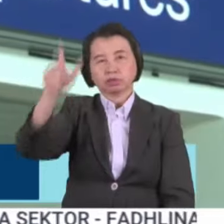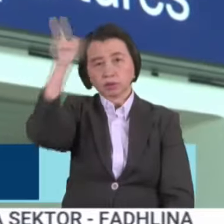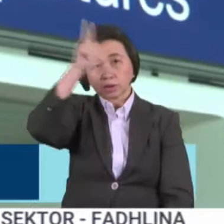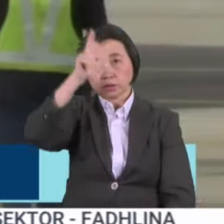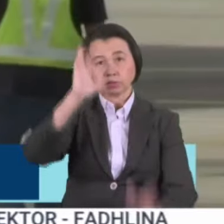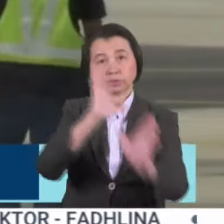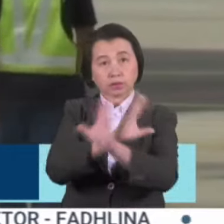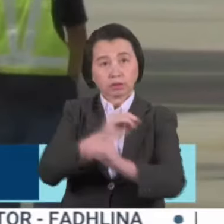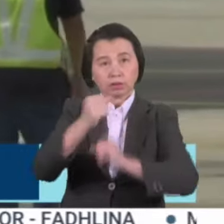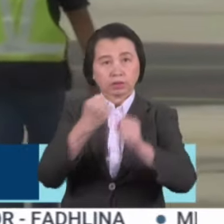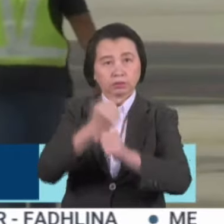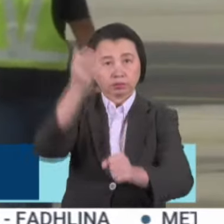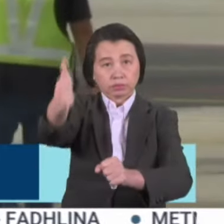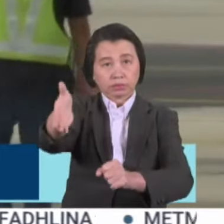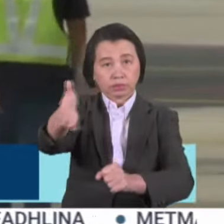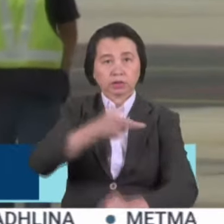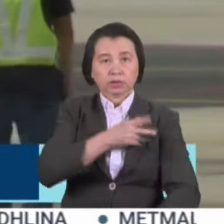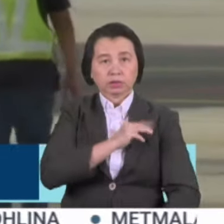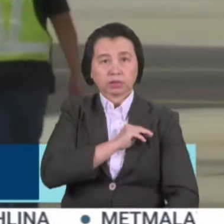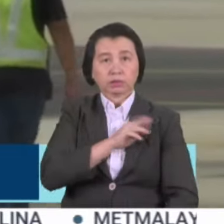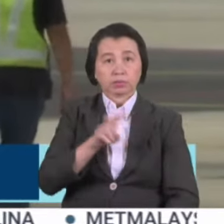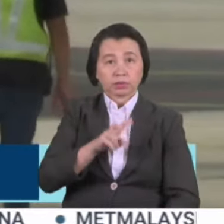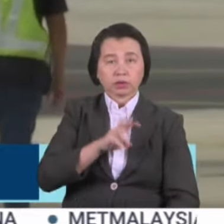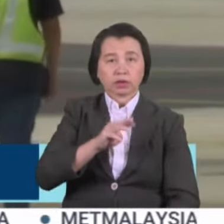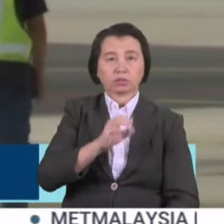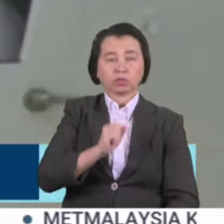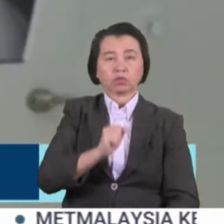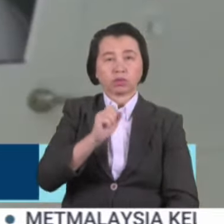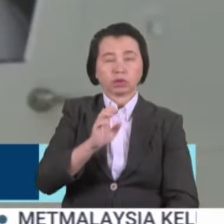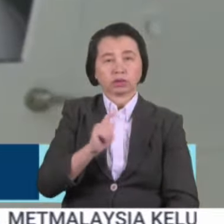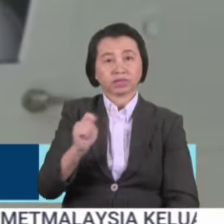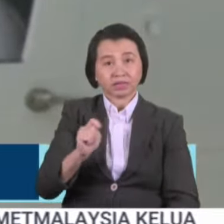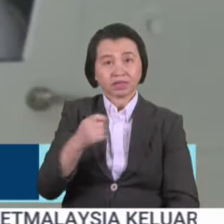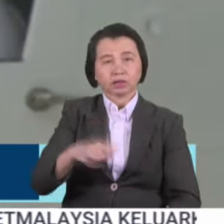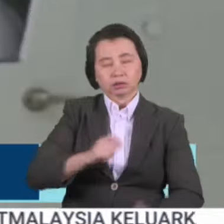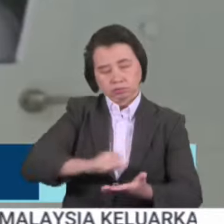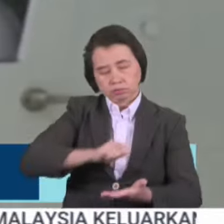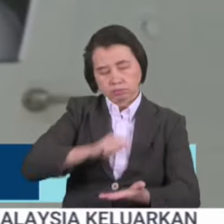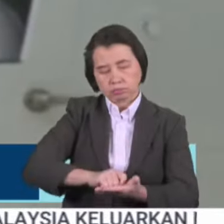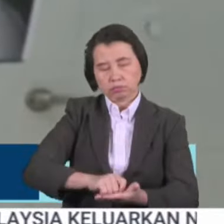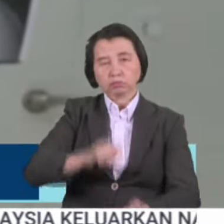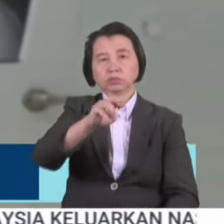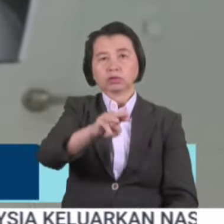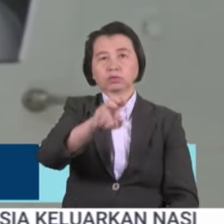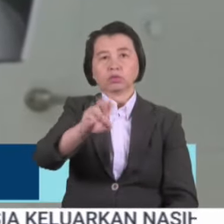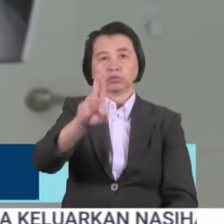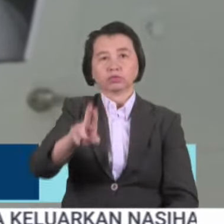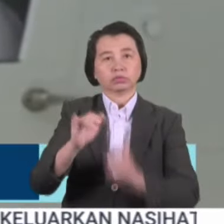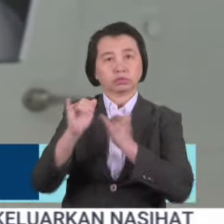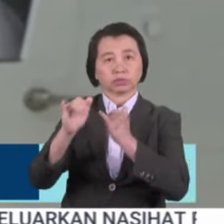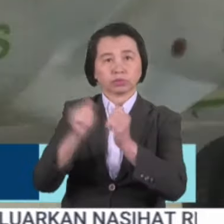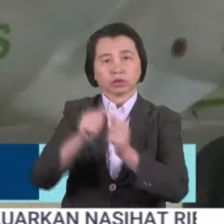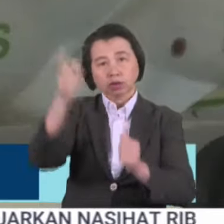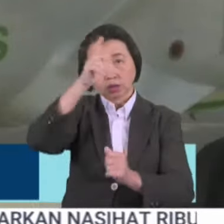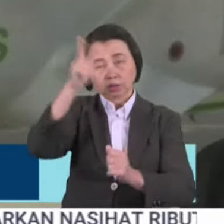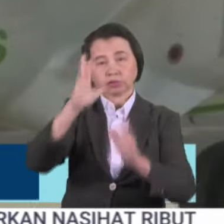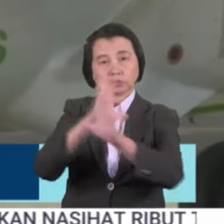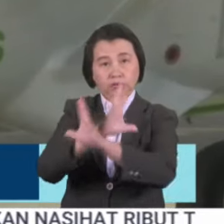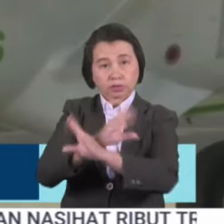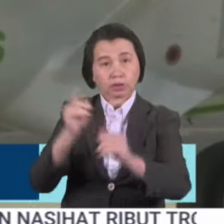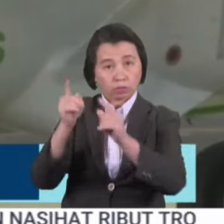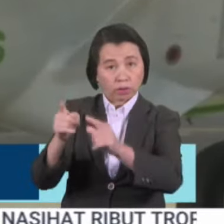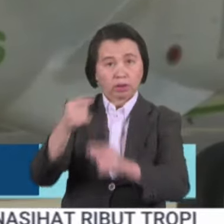Negeri Sarawak tahun hadapan. Kementerian Pengangkutan juga telah menandatangani memorandum persefahaman MOU bersama Kerajaan Negeri